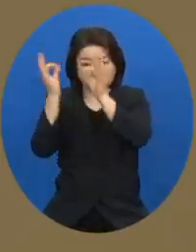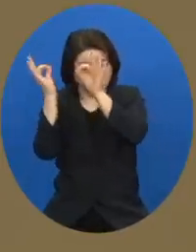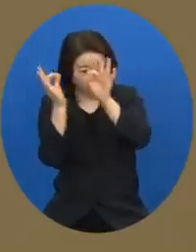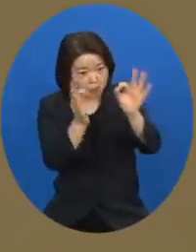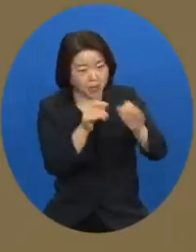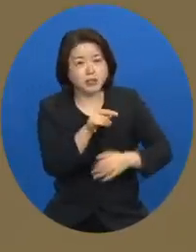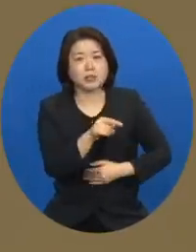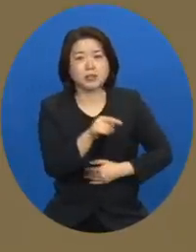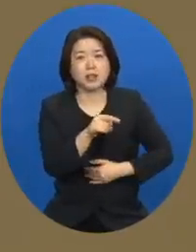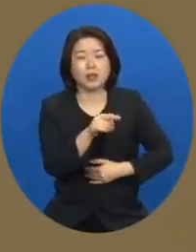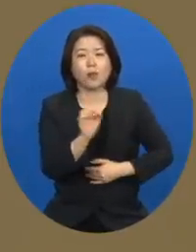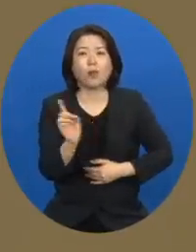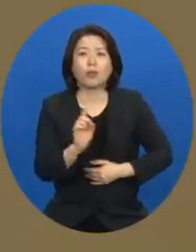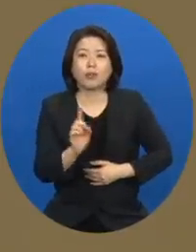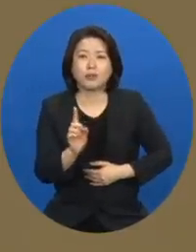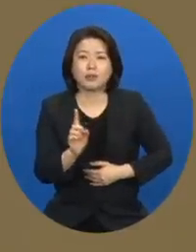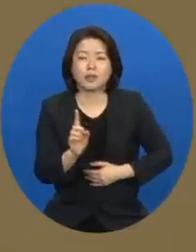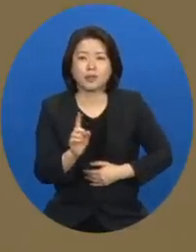보시기에는 어땠을까요?